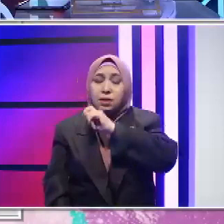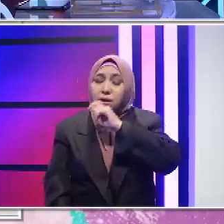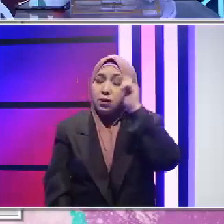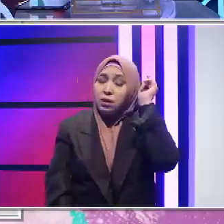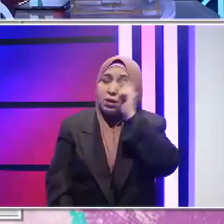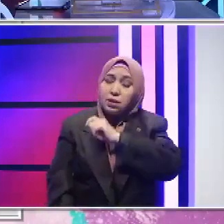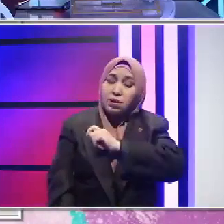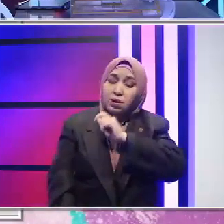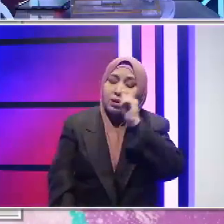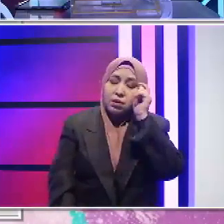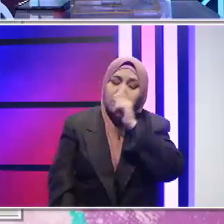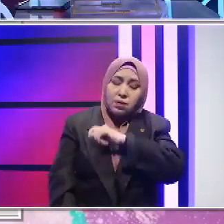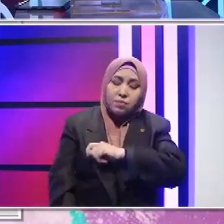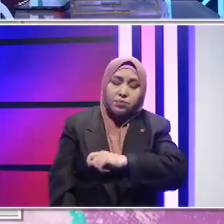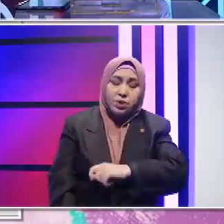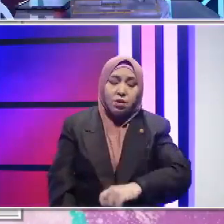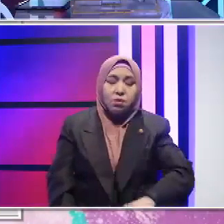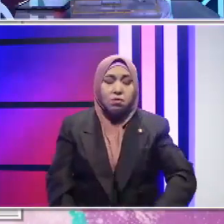يكذبون